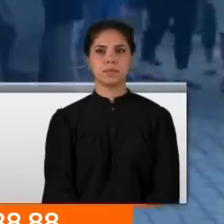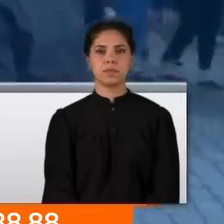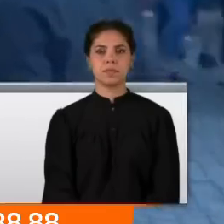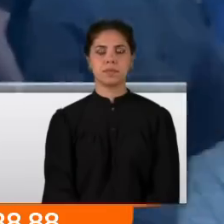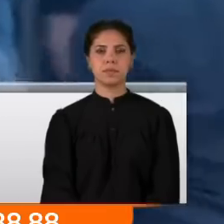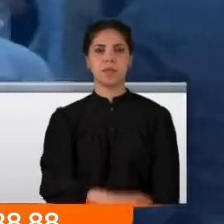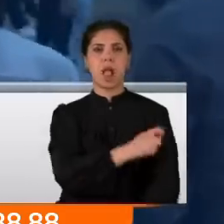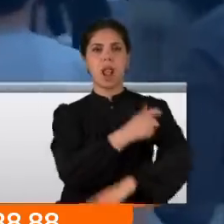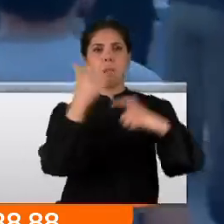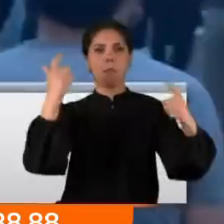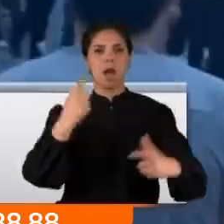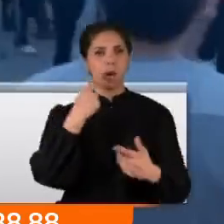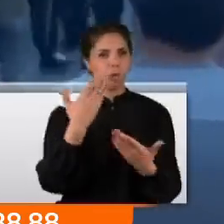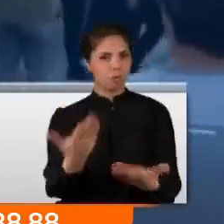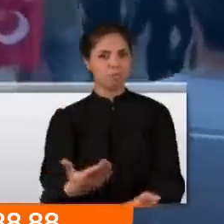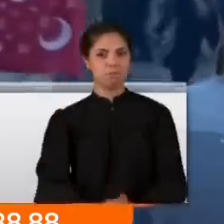Almanya